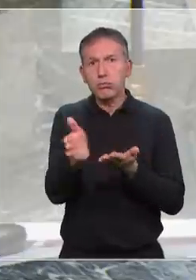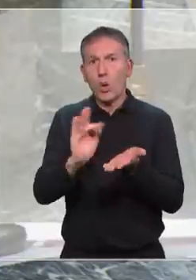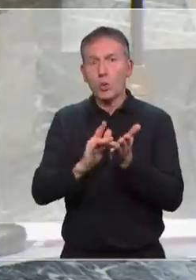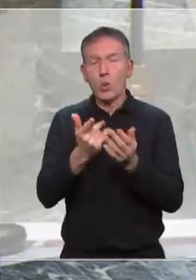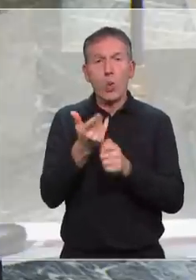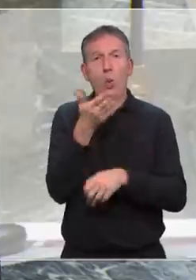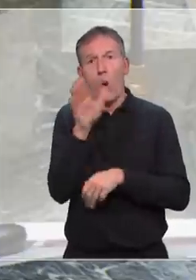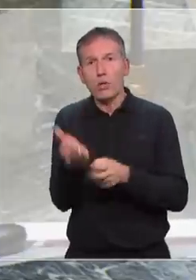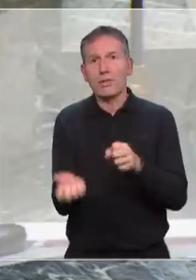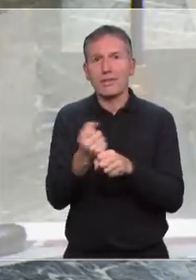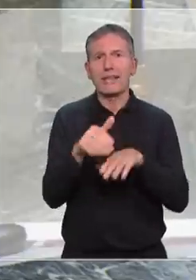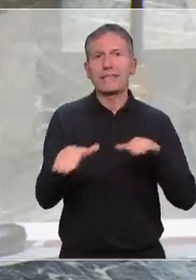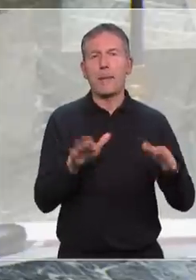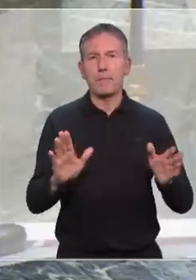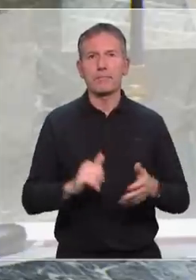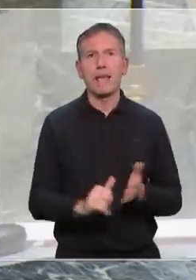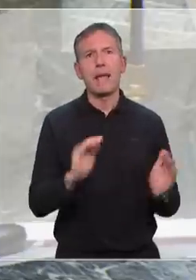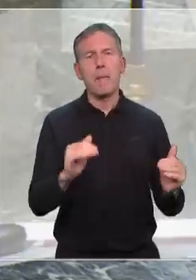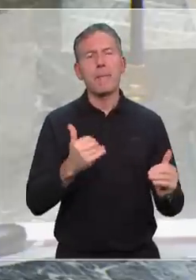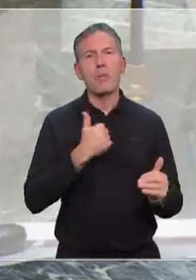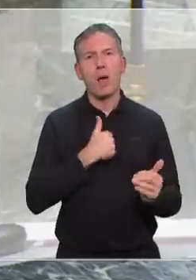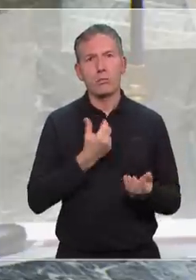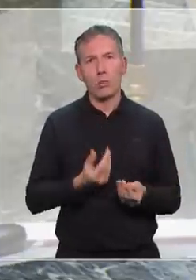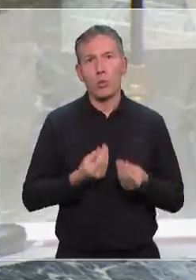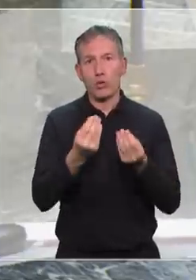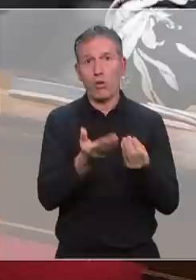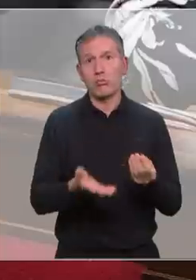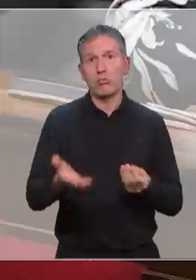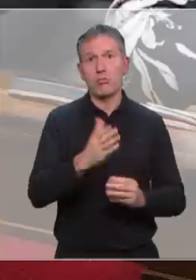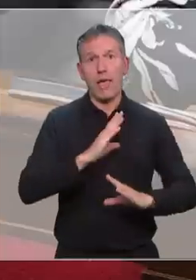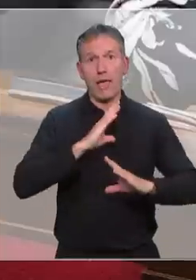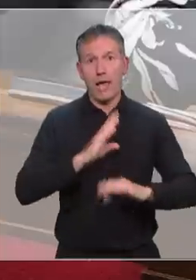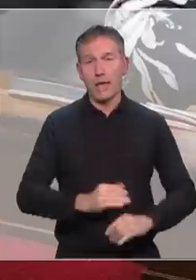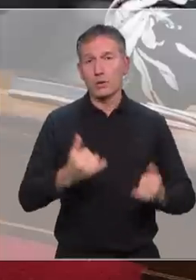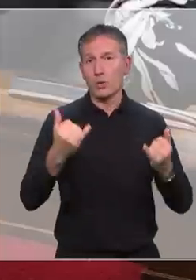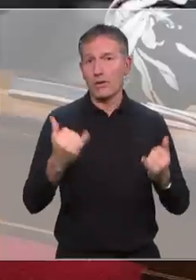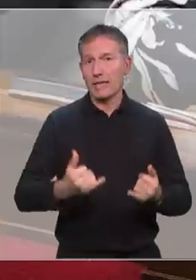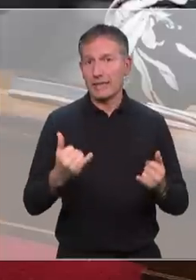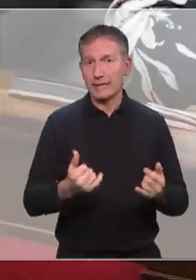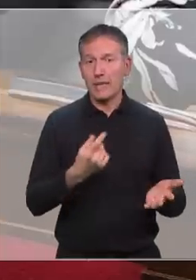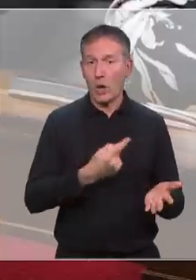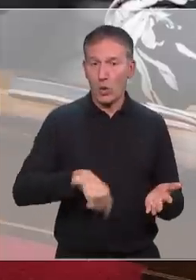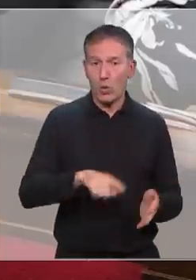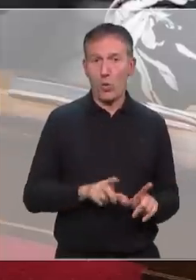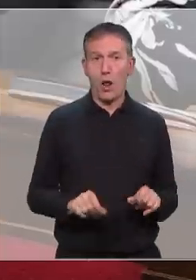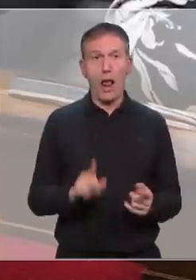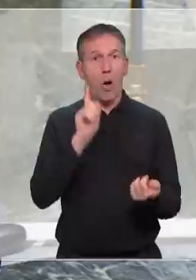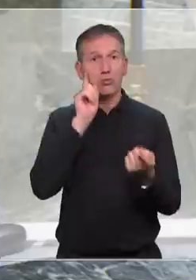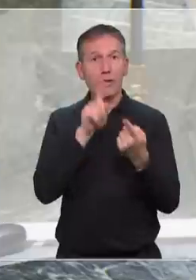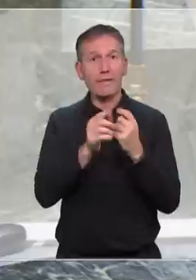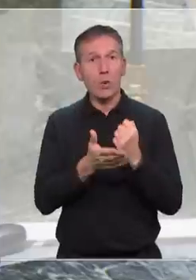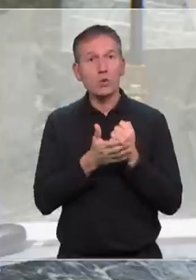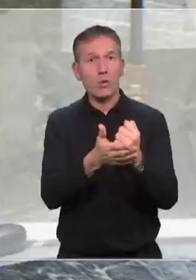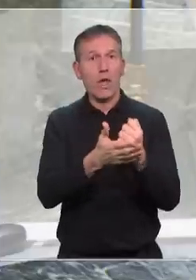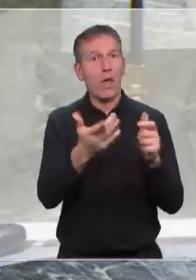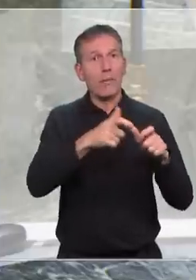d'autres dispositifs. Mais je tiens véritablement à rassurer la représentation nationale. Nous sommes là pour soutenir notre industrie,